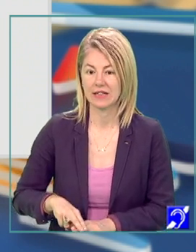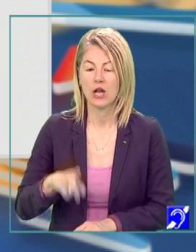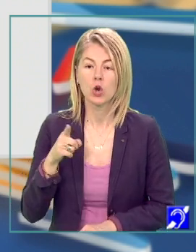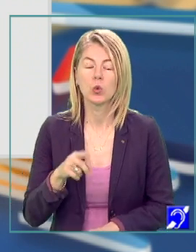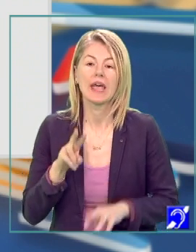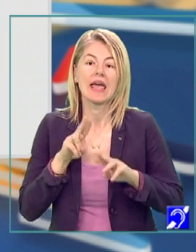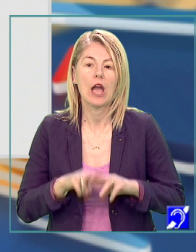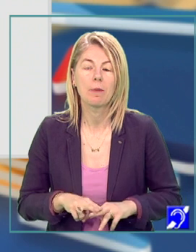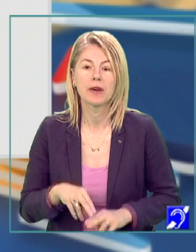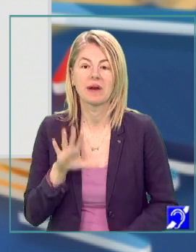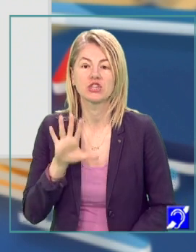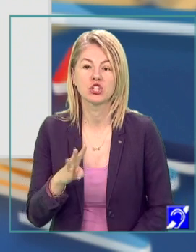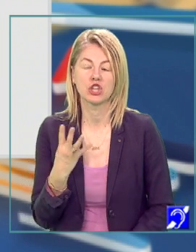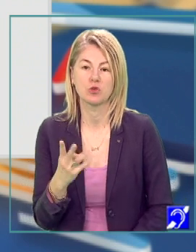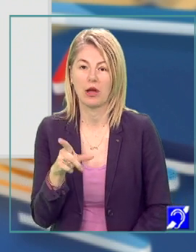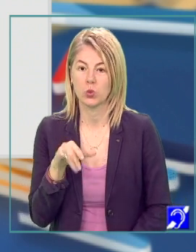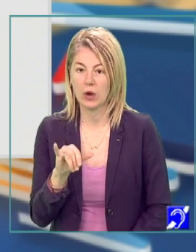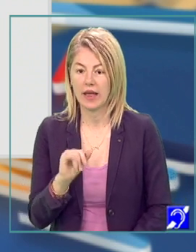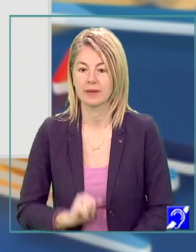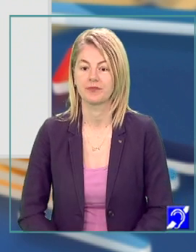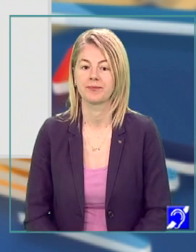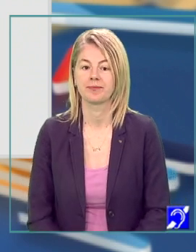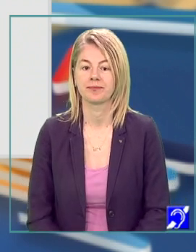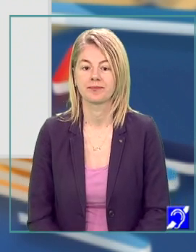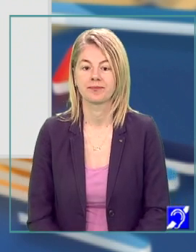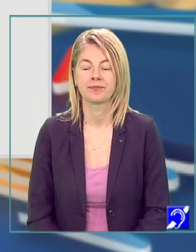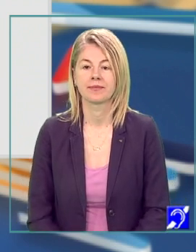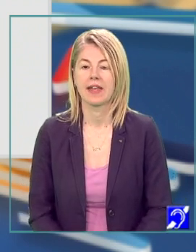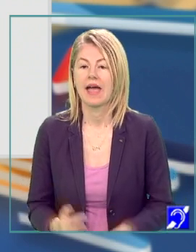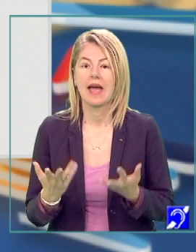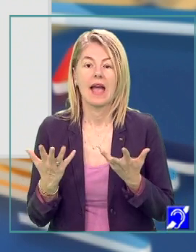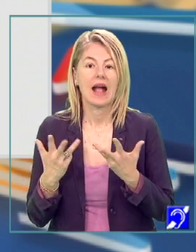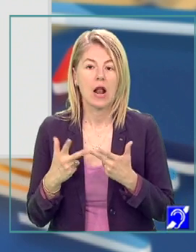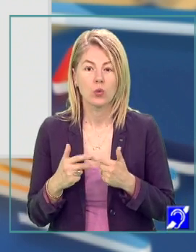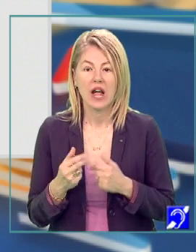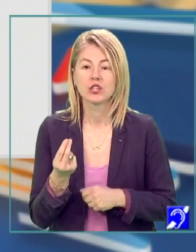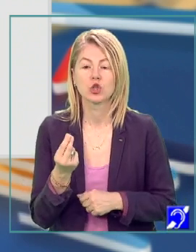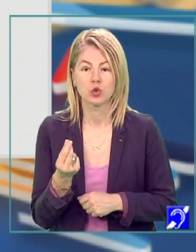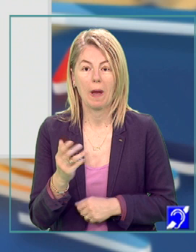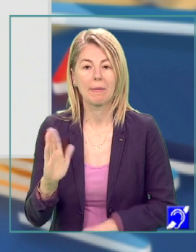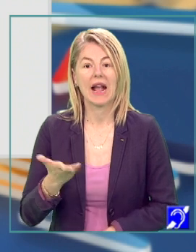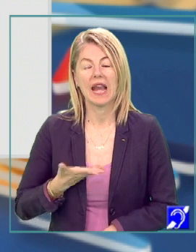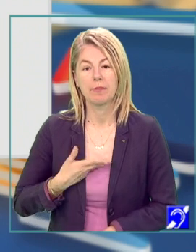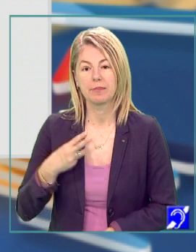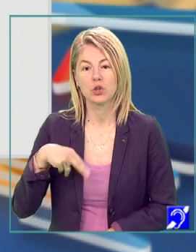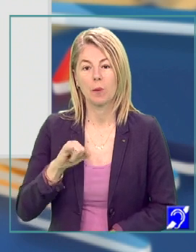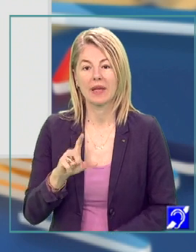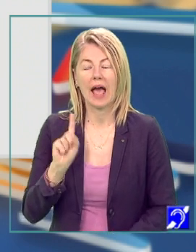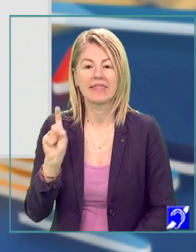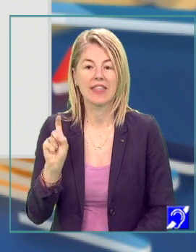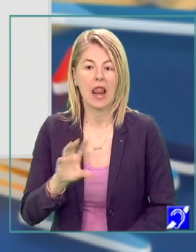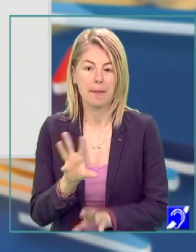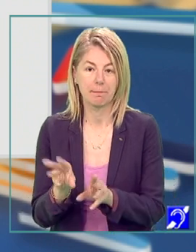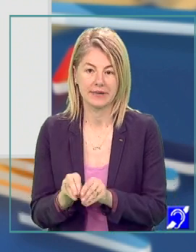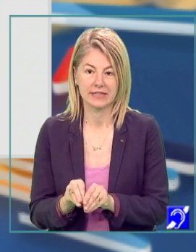lui Mihai i-au mai rămas 54 de lei. Calculați suma de bani pe care a